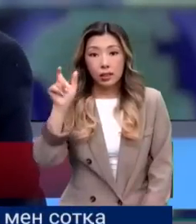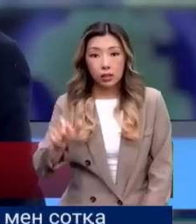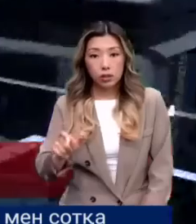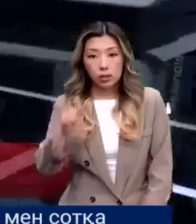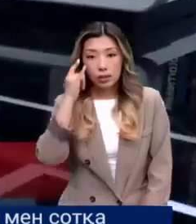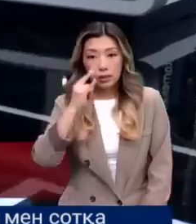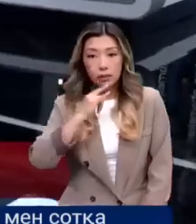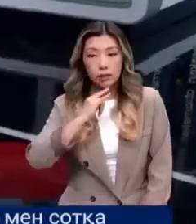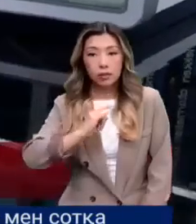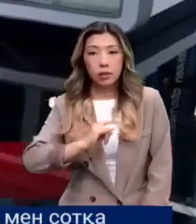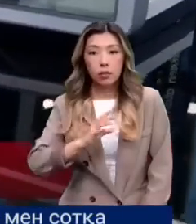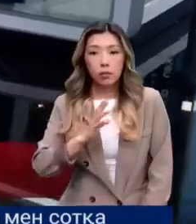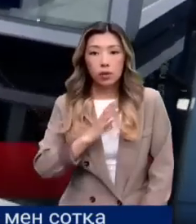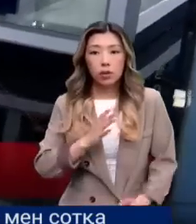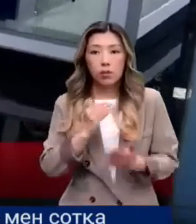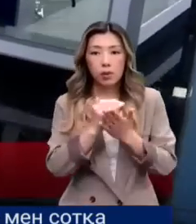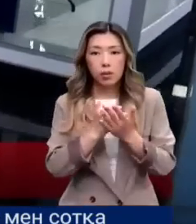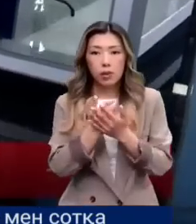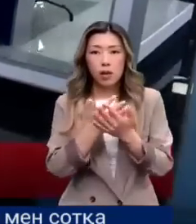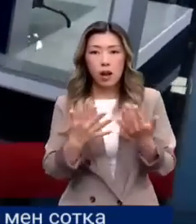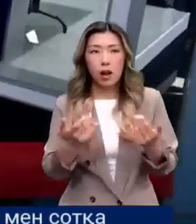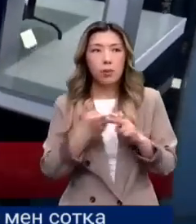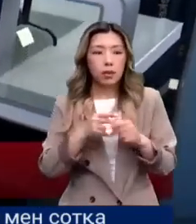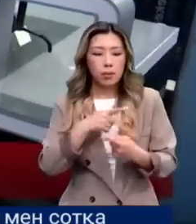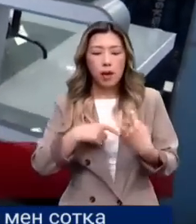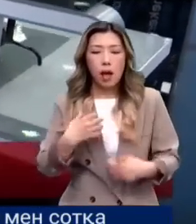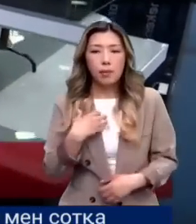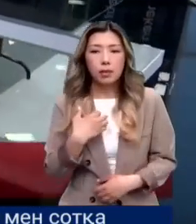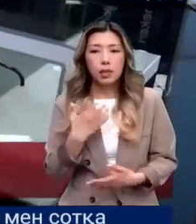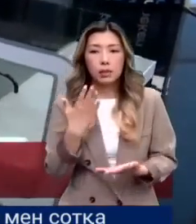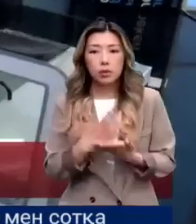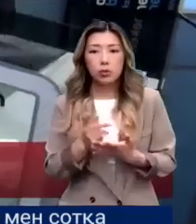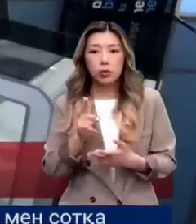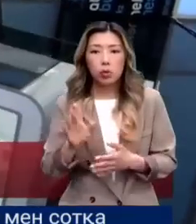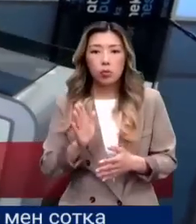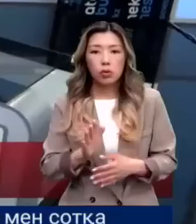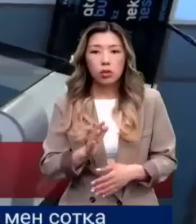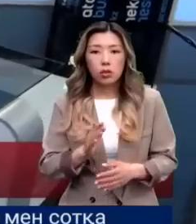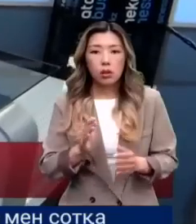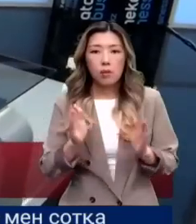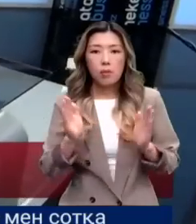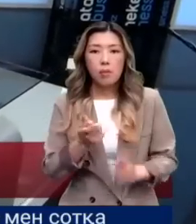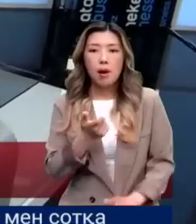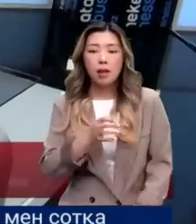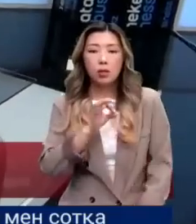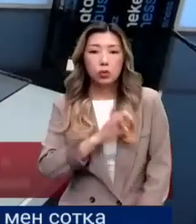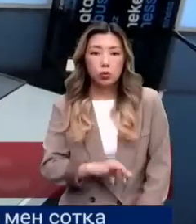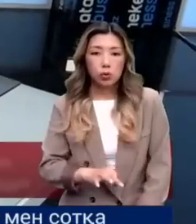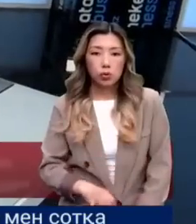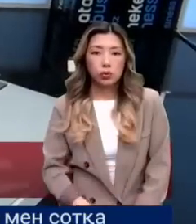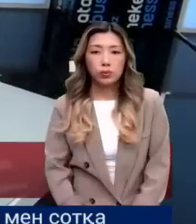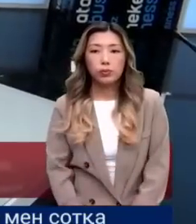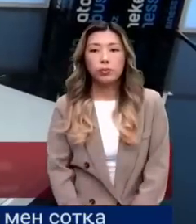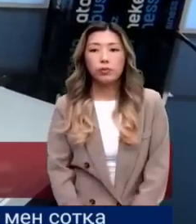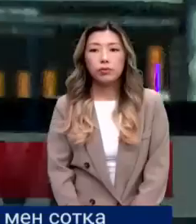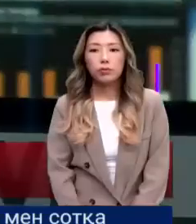скомпилировали из многих программ, и на сегодняшний момент мы опасаемся того, что она будет низкоэффективной. Ну, я вот, пожалуй, соглашусь с